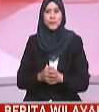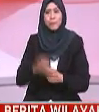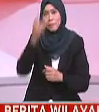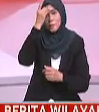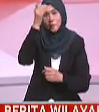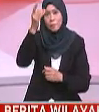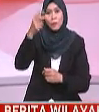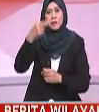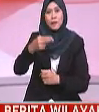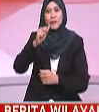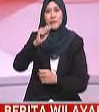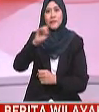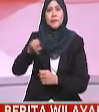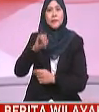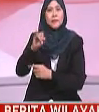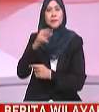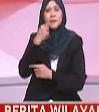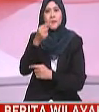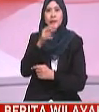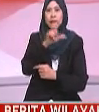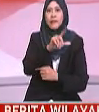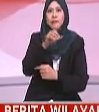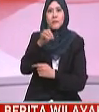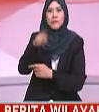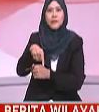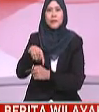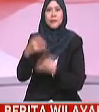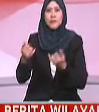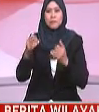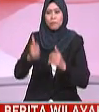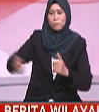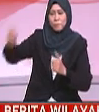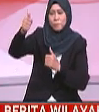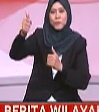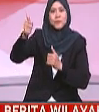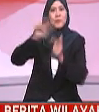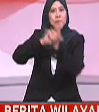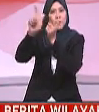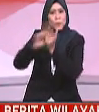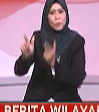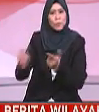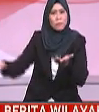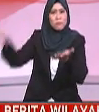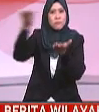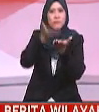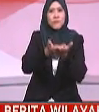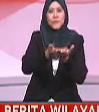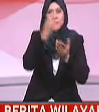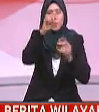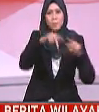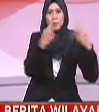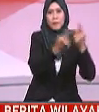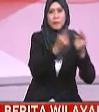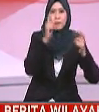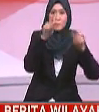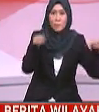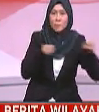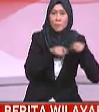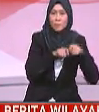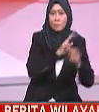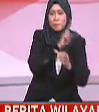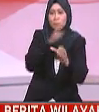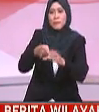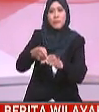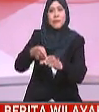Ji mengulas kenyataan LDP yang menyatakan Majlis Tertinggi Parti Berkenaan meluluskan usul untuk parti tempatan tersebut